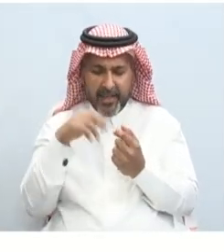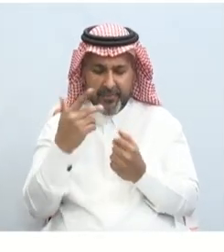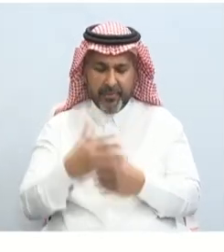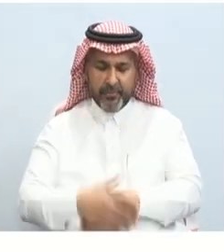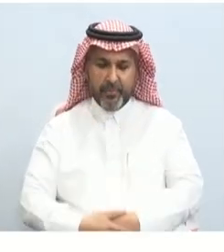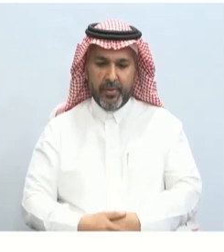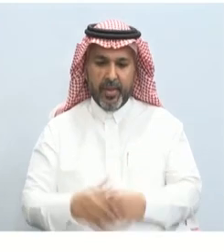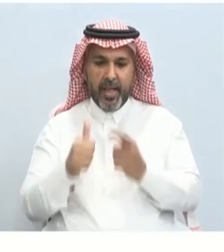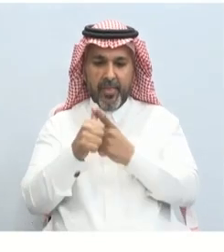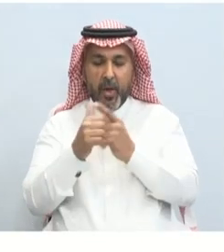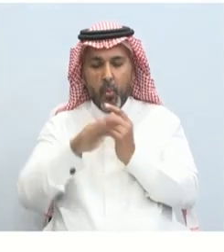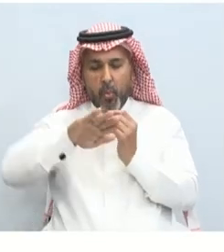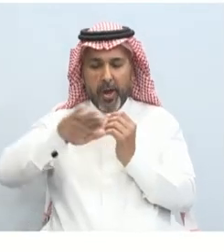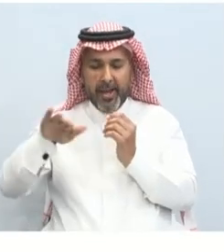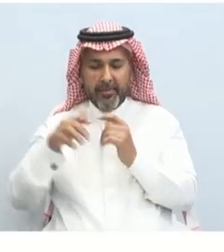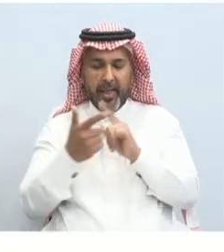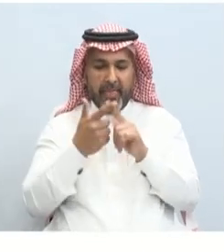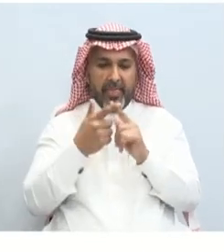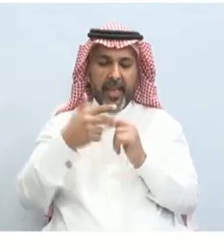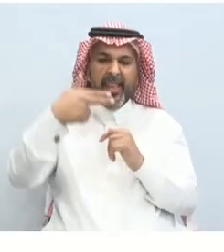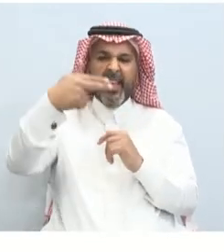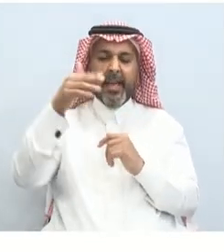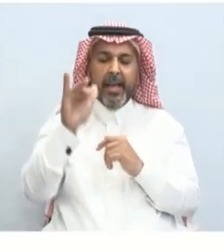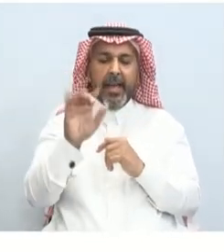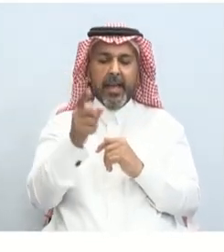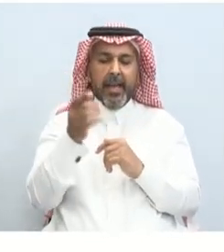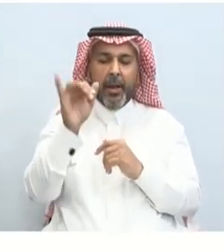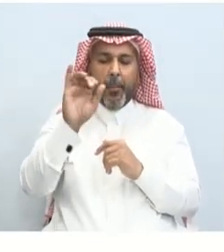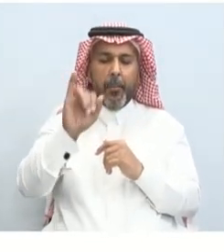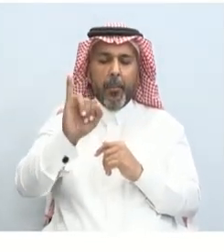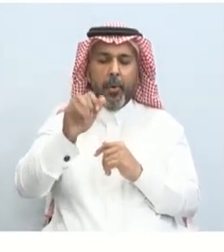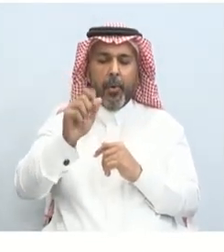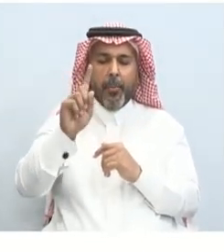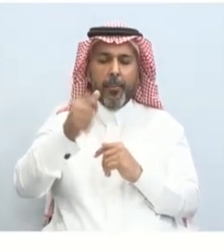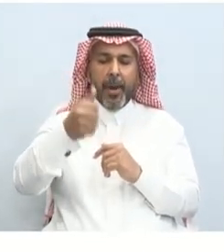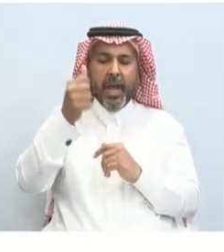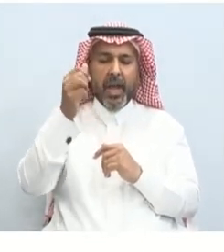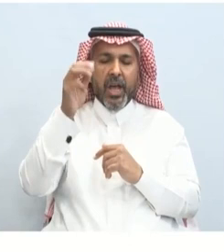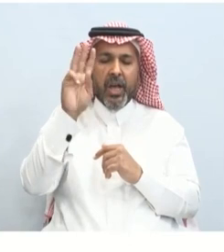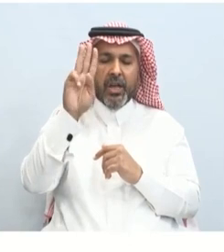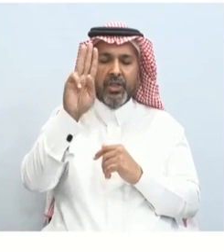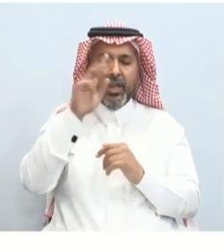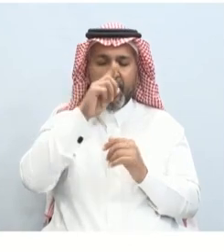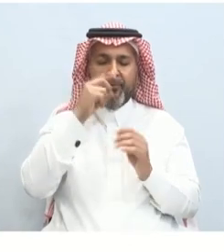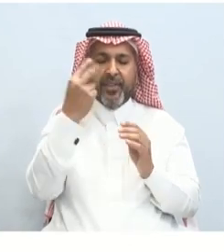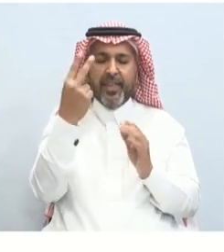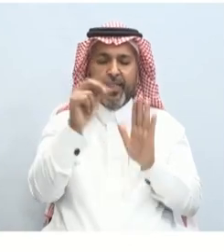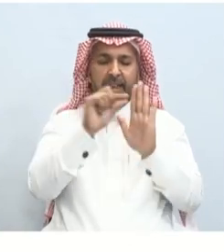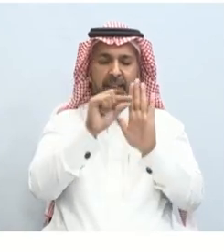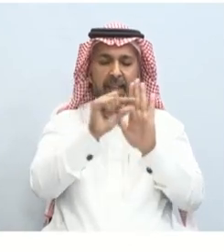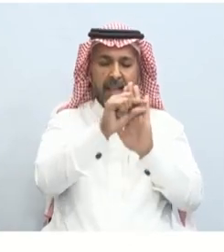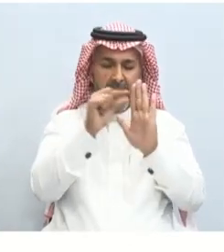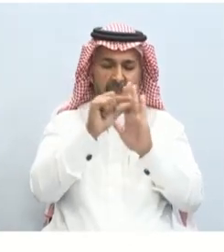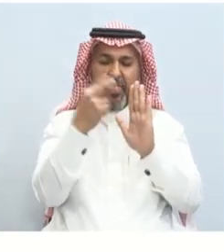استنباطي غير مباشر وله مقدمتان او اكثر وهو الاستدلال على نتيجه